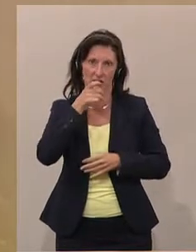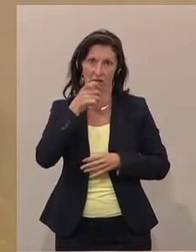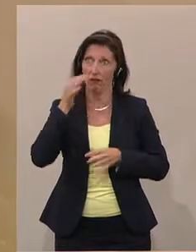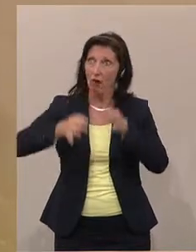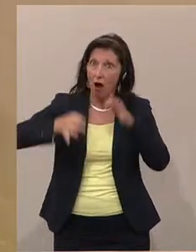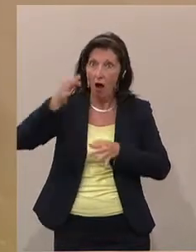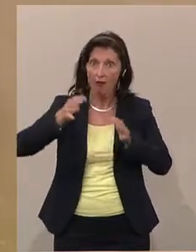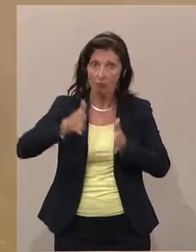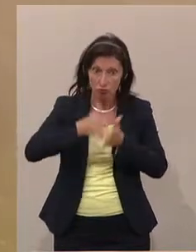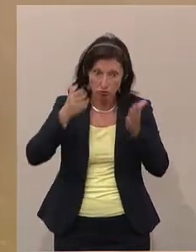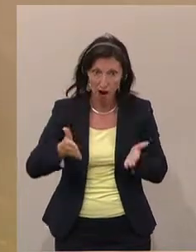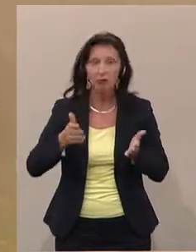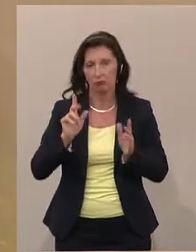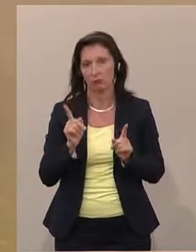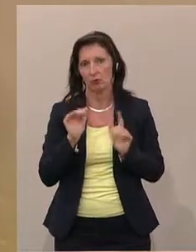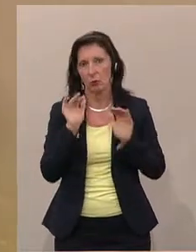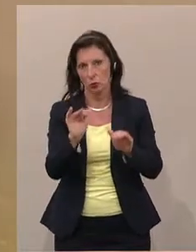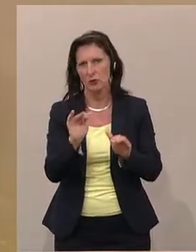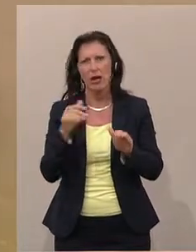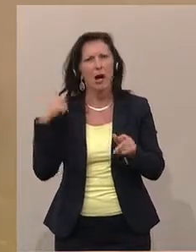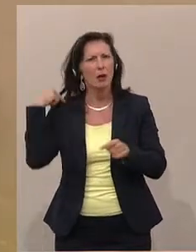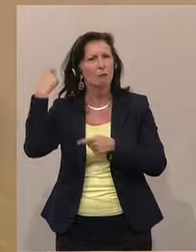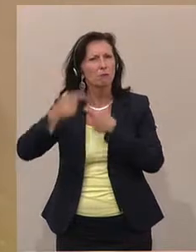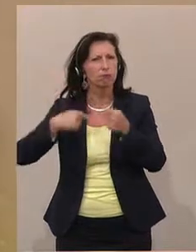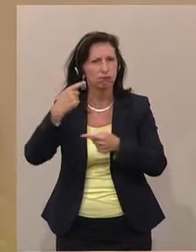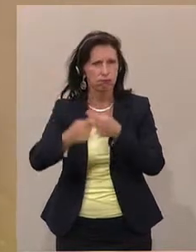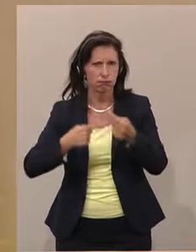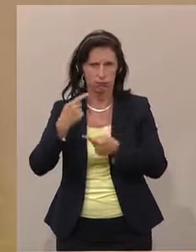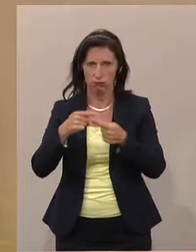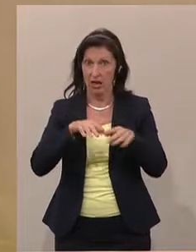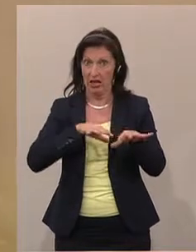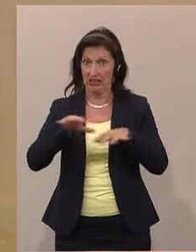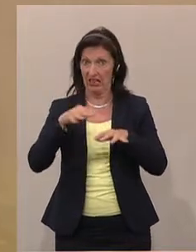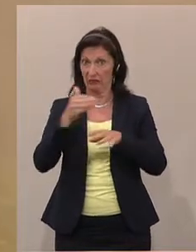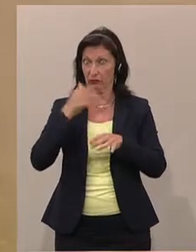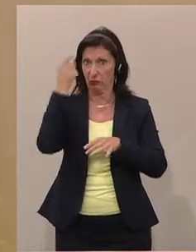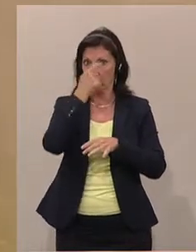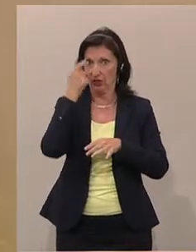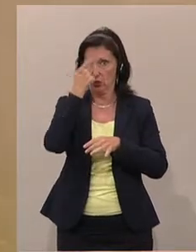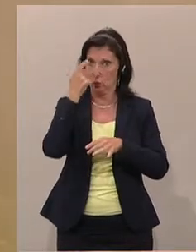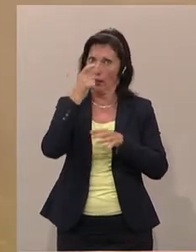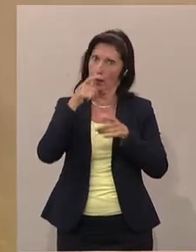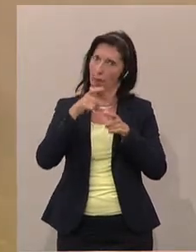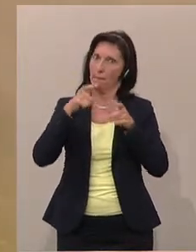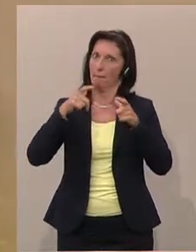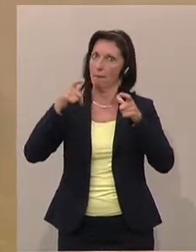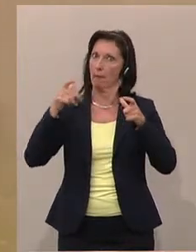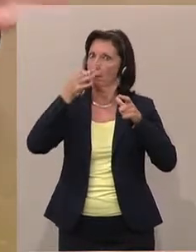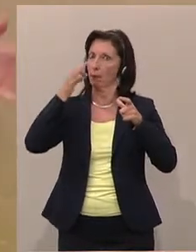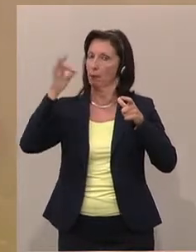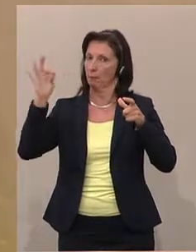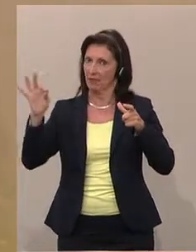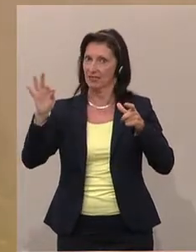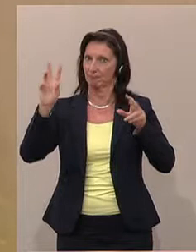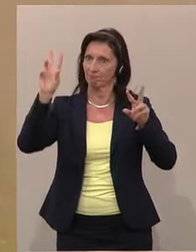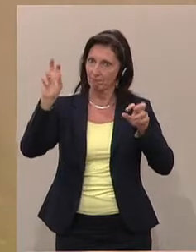zu schützen. Aber wir haben im Laufe der Jahre und Jahrzehnte diese Katastrophenvorsorge im Agrarbereich ausgebaut. Und zwar